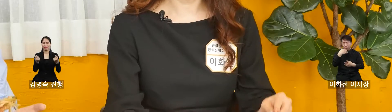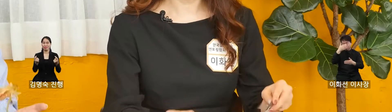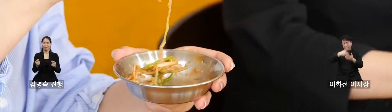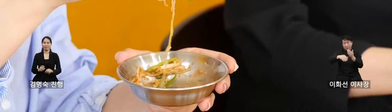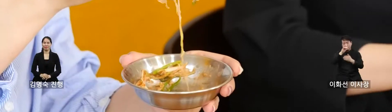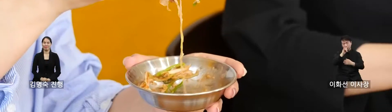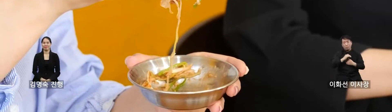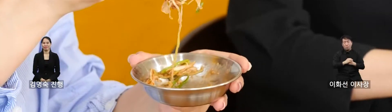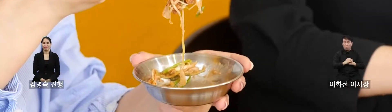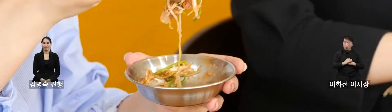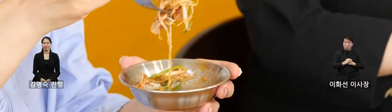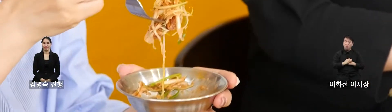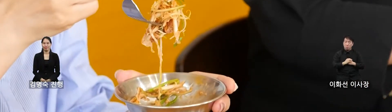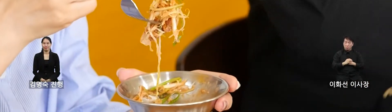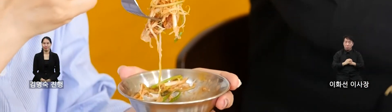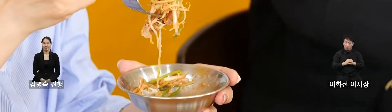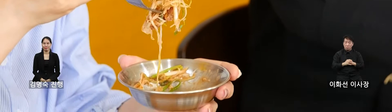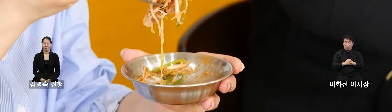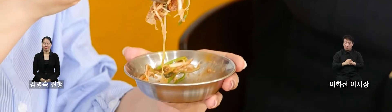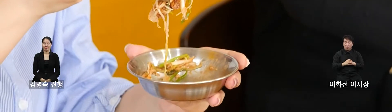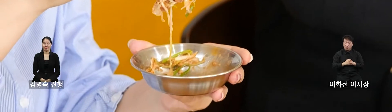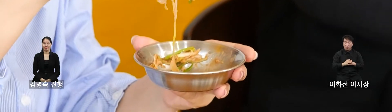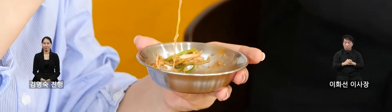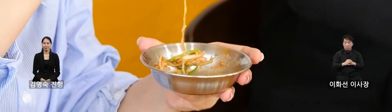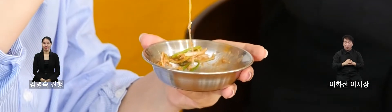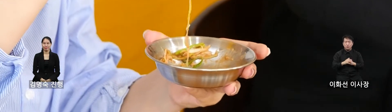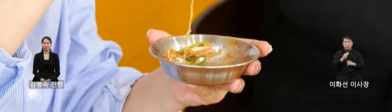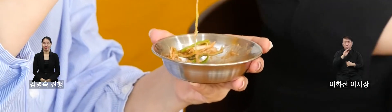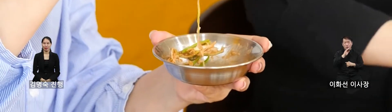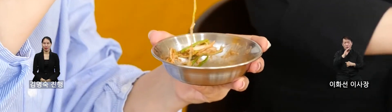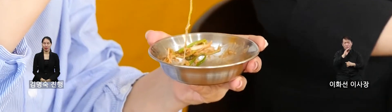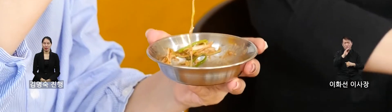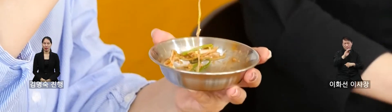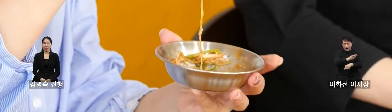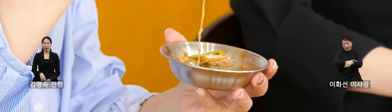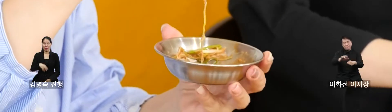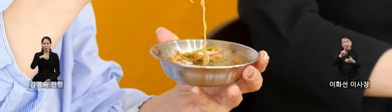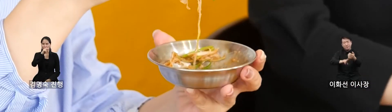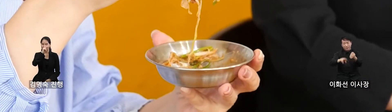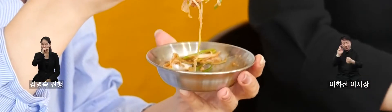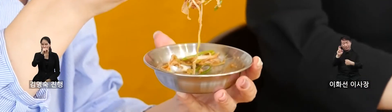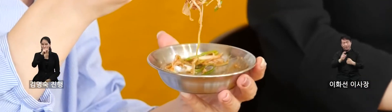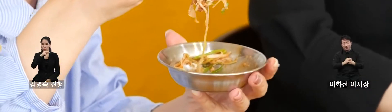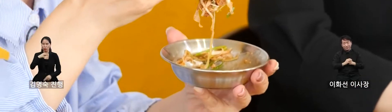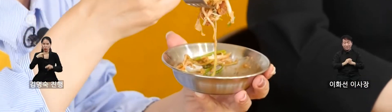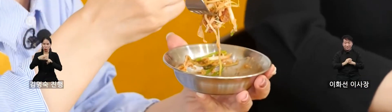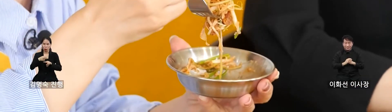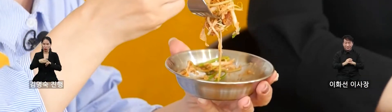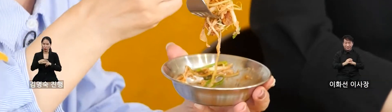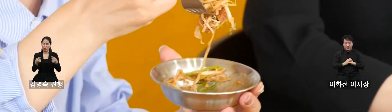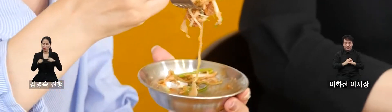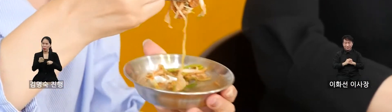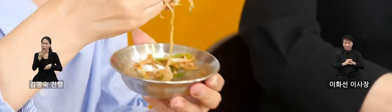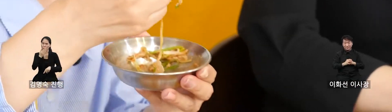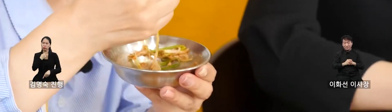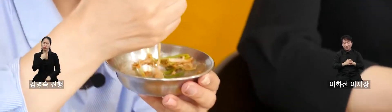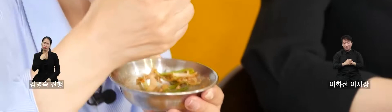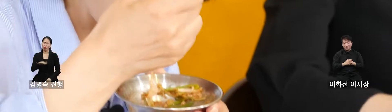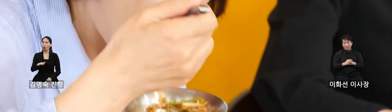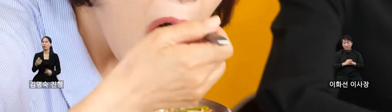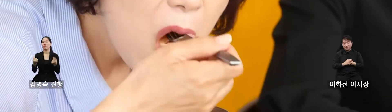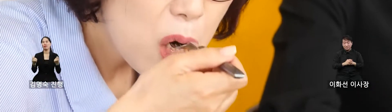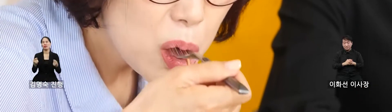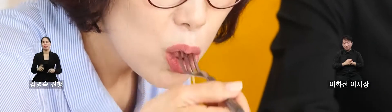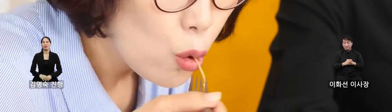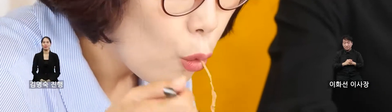바삭바삭하고. 이거 정말 잘 될 것 같아요. 맛있어. 그래서 먹어본 적은 없는 것 같아요. 그렇죠.